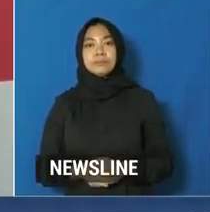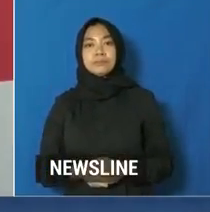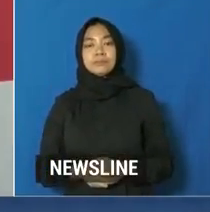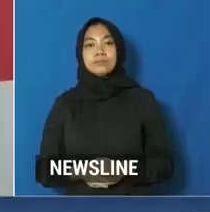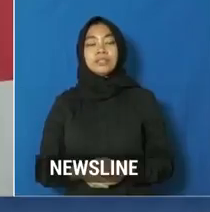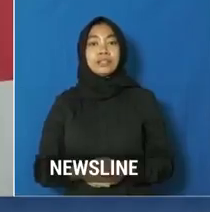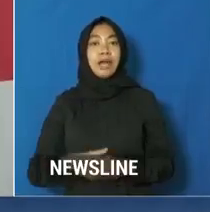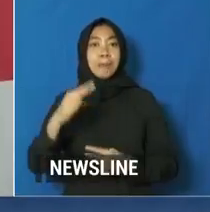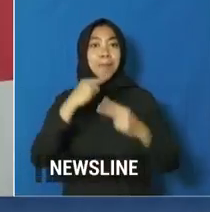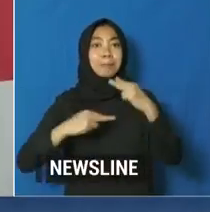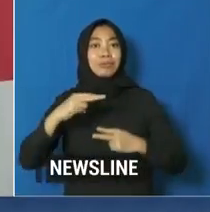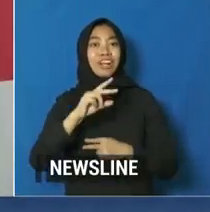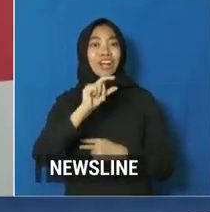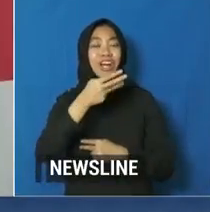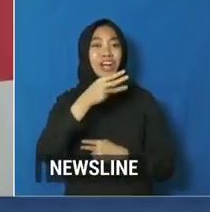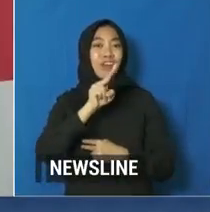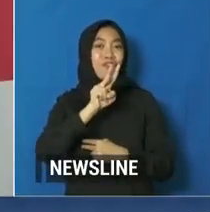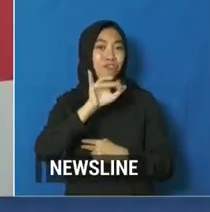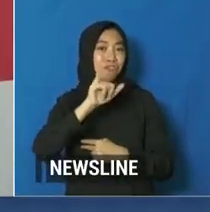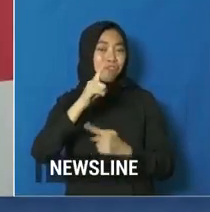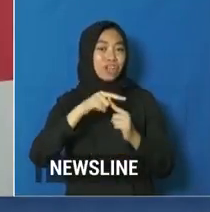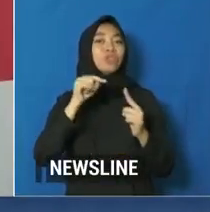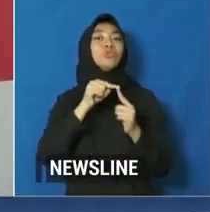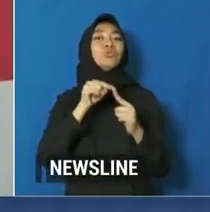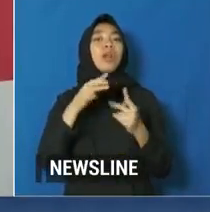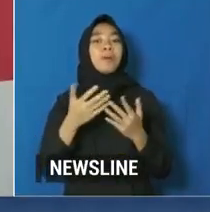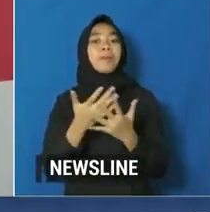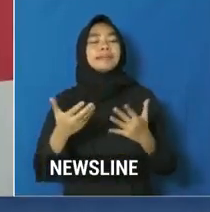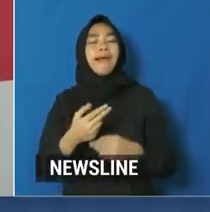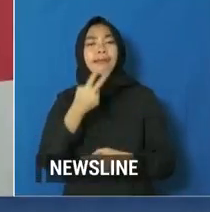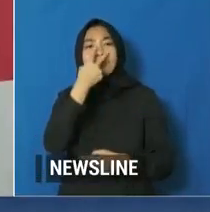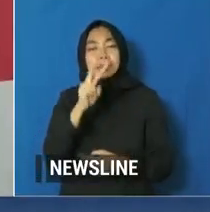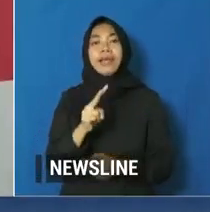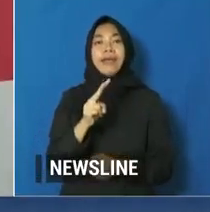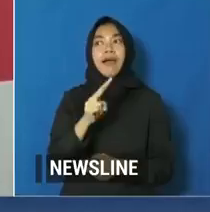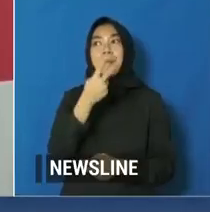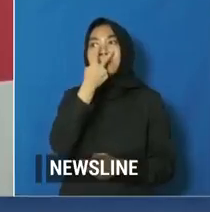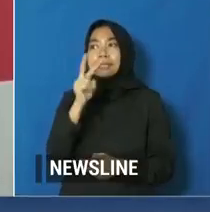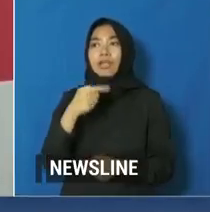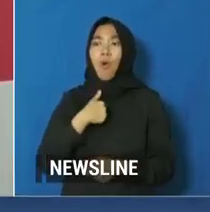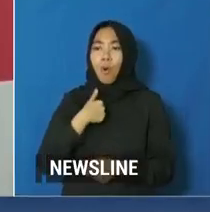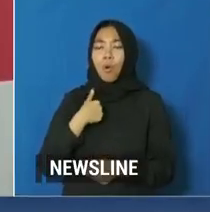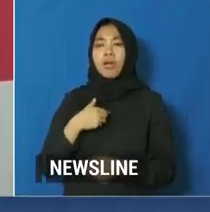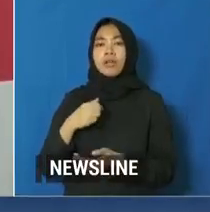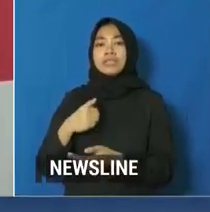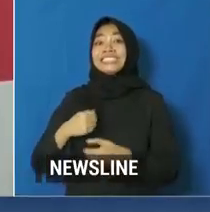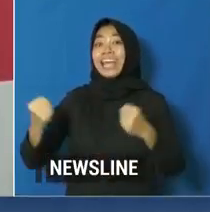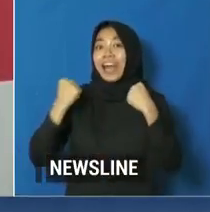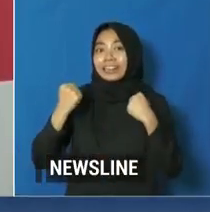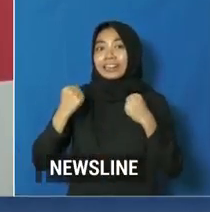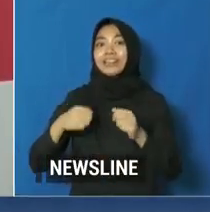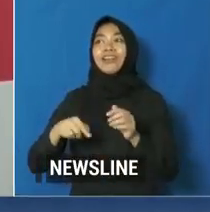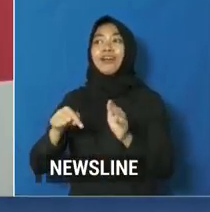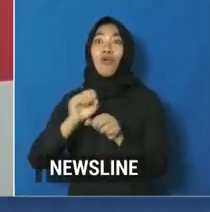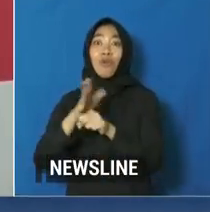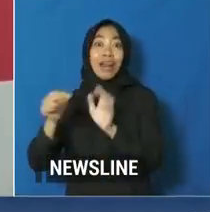pemeriksaan rapid ini adalah dalam rangka untuk meyakinkan masyarakat apakah dirinya tertular atau tidak.